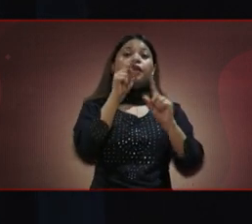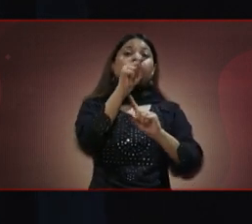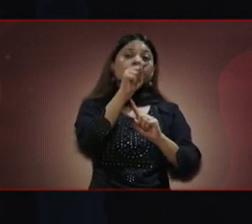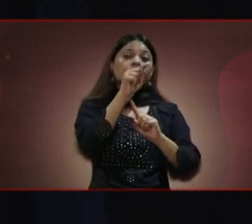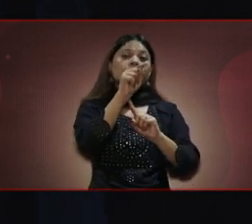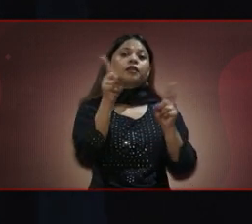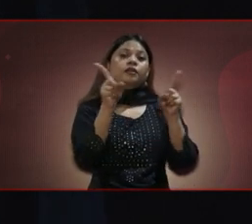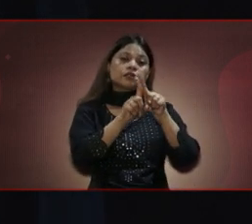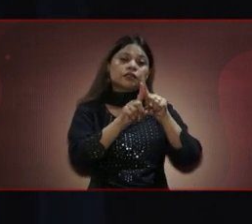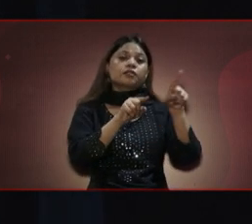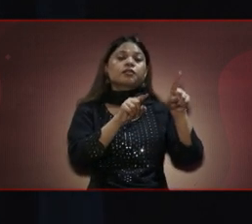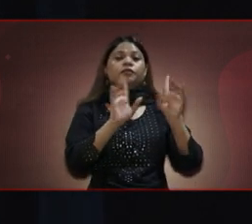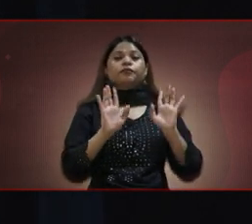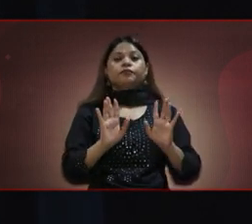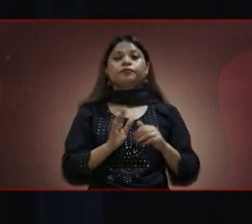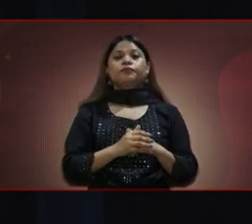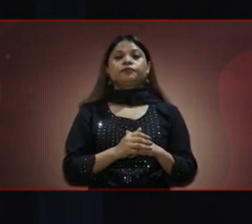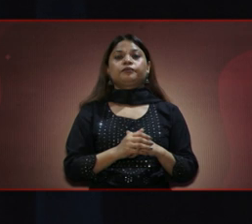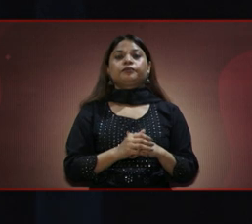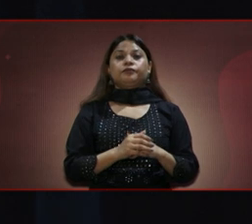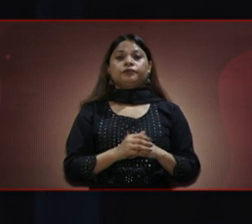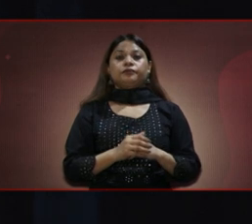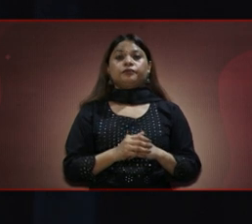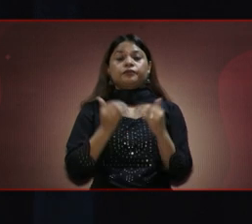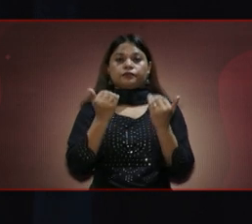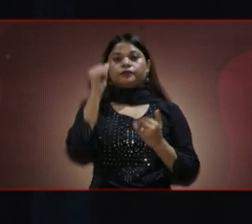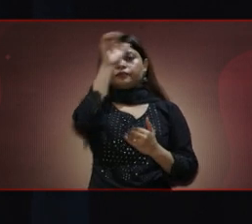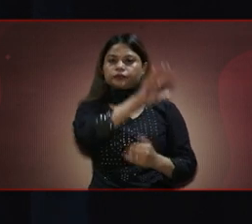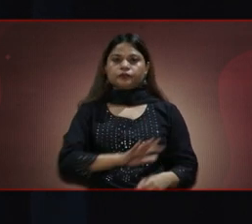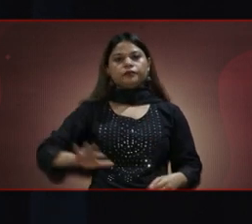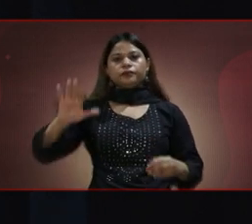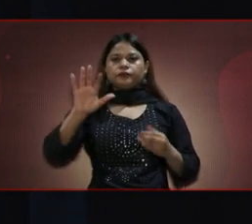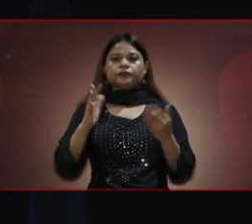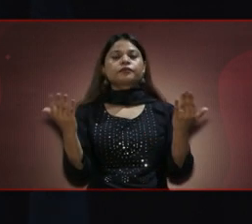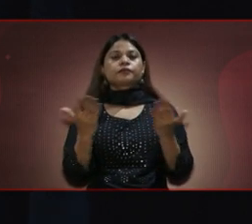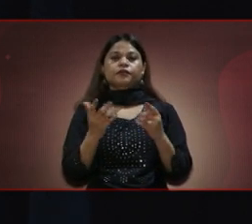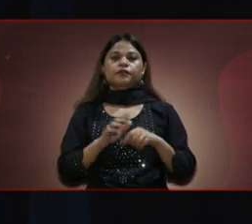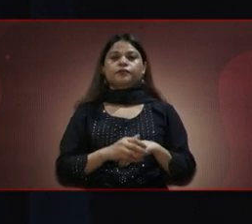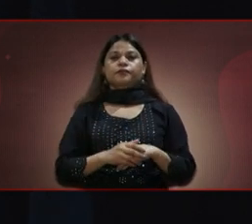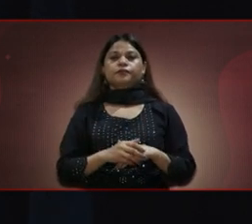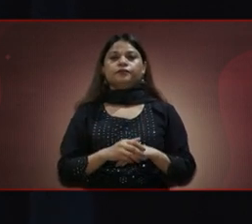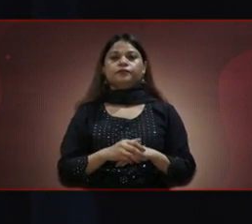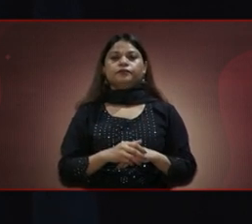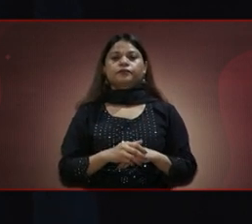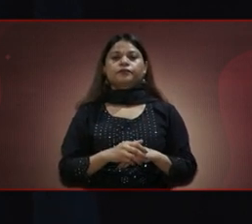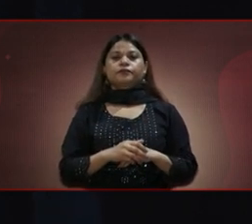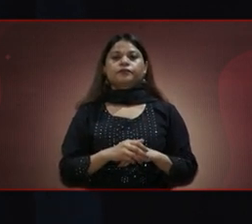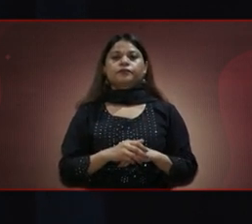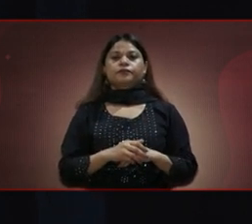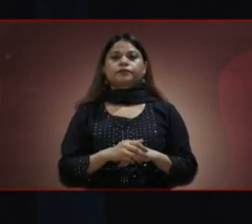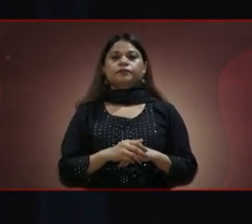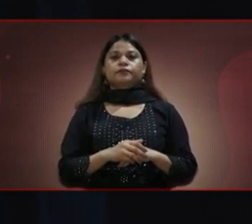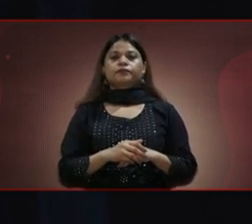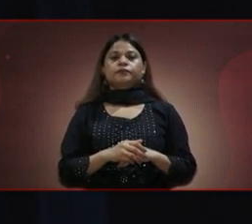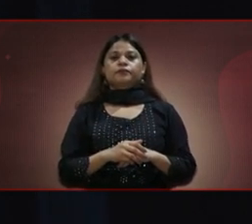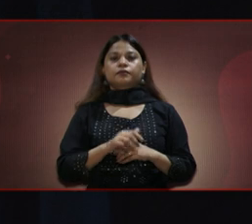मैंने। हमारी देश में आप देखो, हमारे देश में मैं उस नंबर को अगर आपके सामने कहूँ, हमारे देश